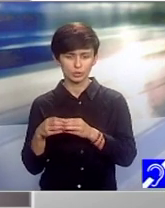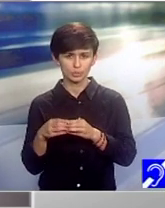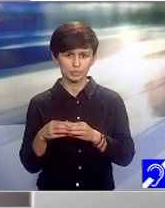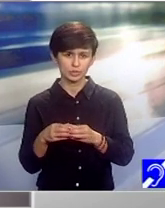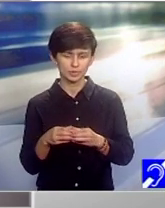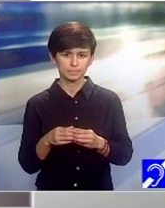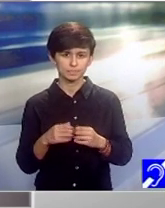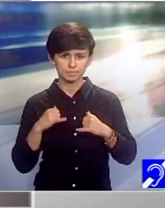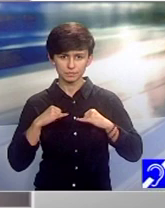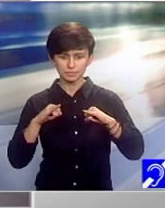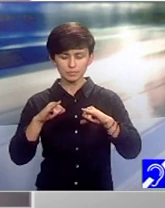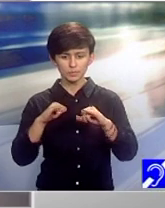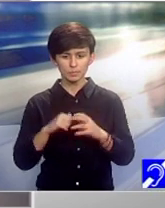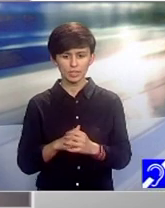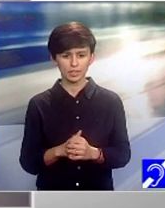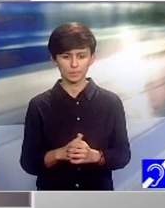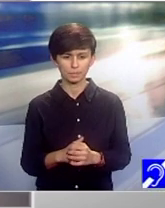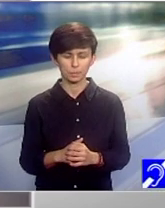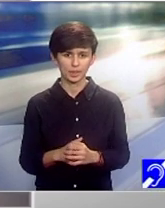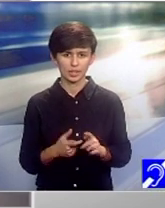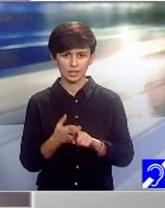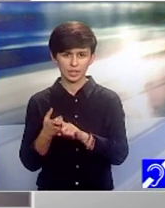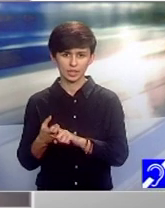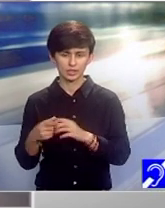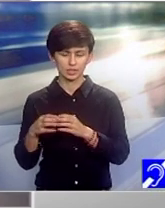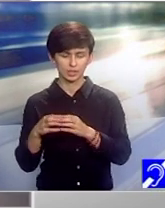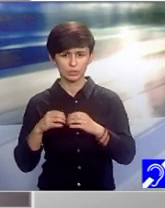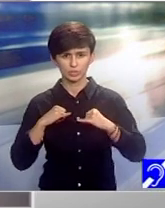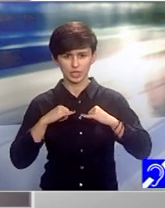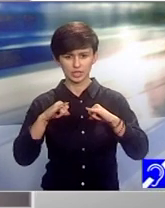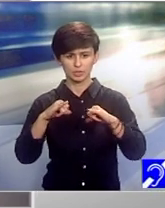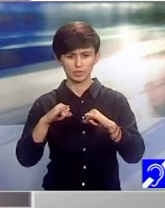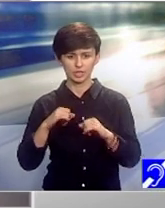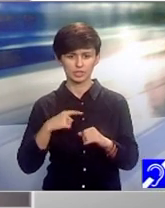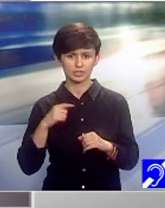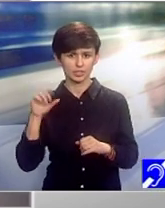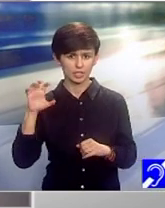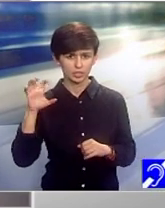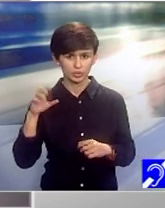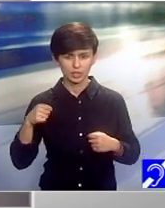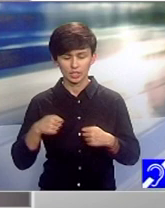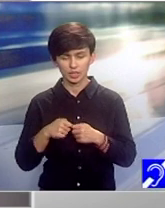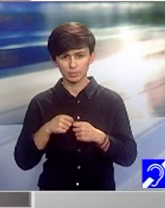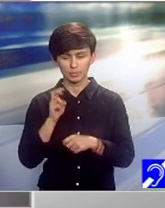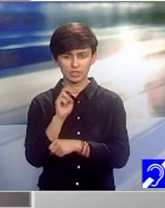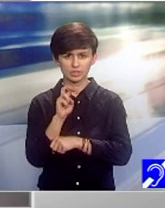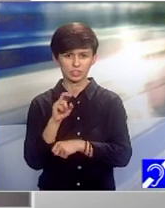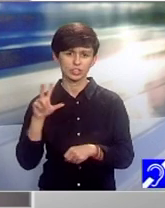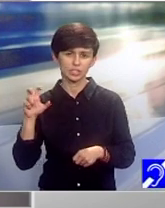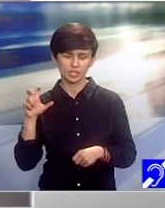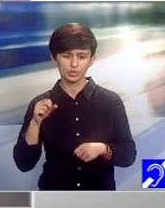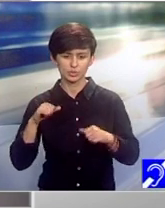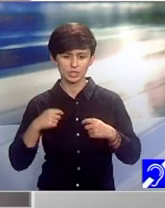dau o mică idee despre grupul Temerarii, avem peste 500 de membri înscriși și peste 300 de membri activi, da? Deci